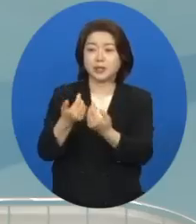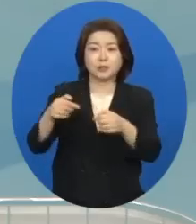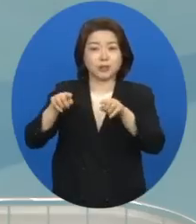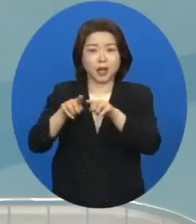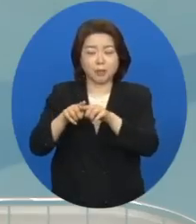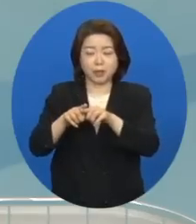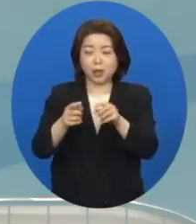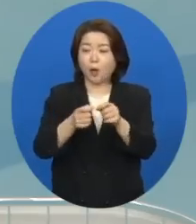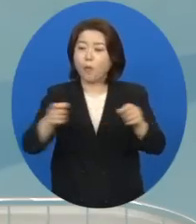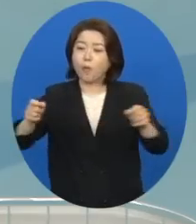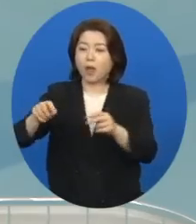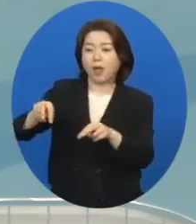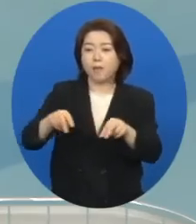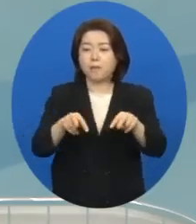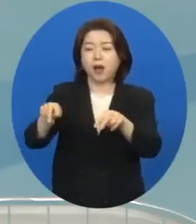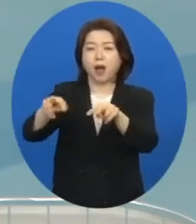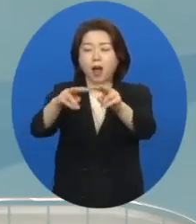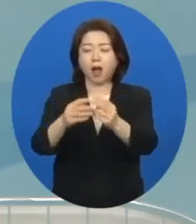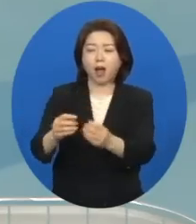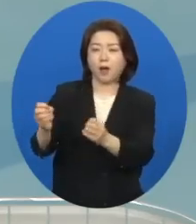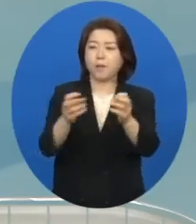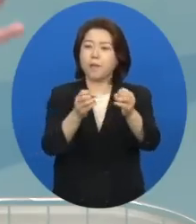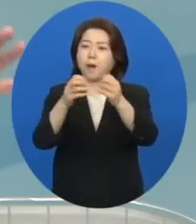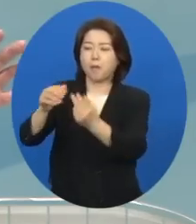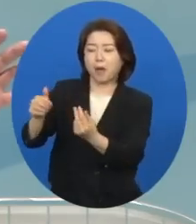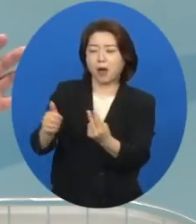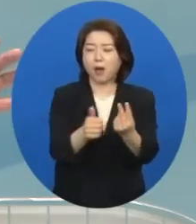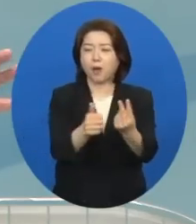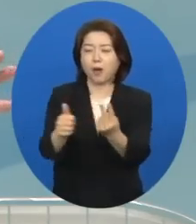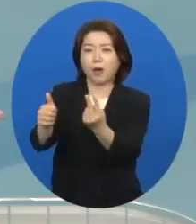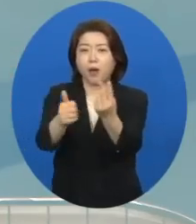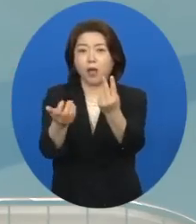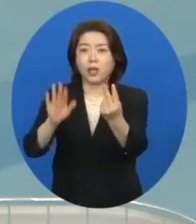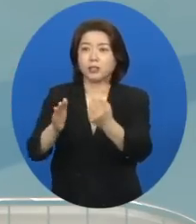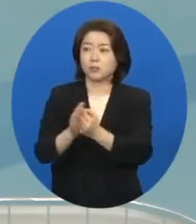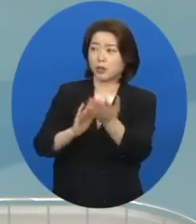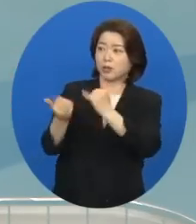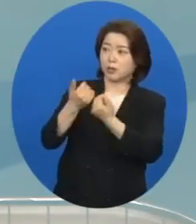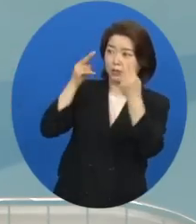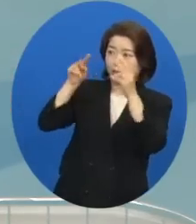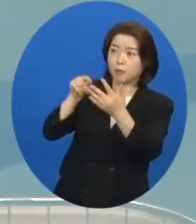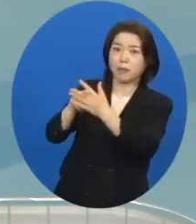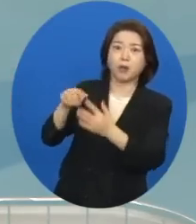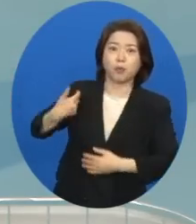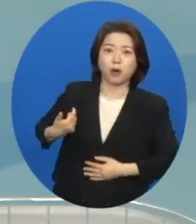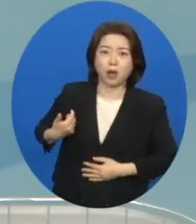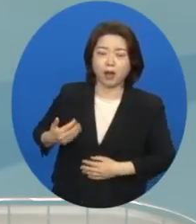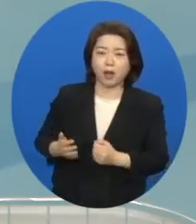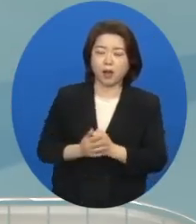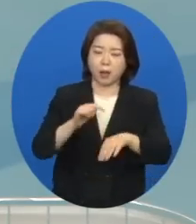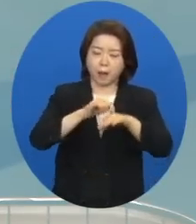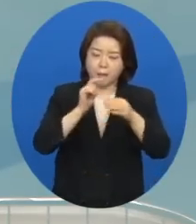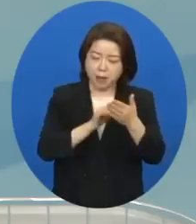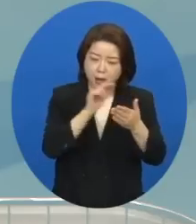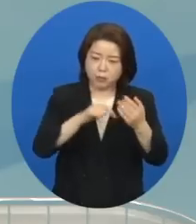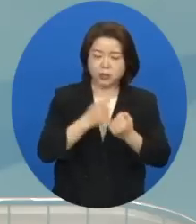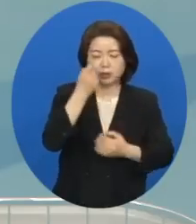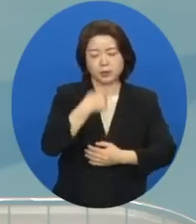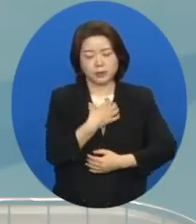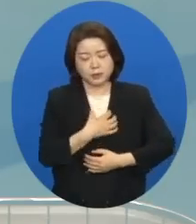그렇게 오랜 시간을 걸어 이야기를 나누면서도 몰랐어요, 예수님을. 마음에는 슬픔과